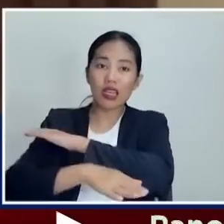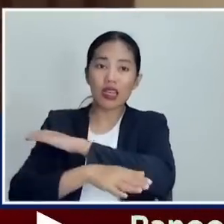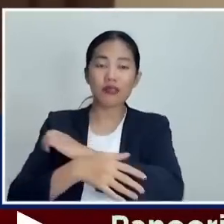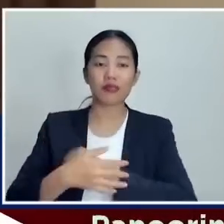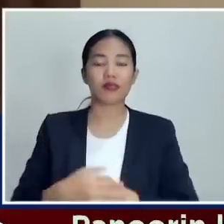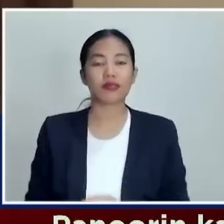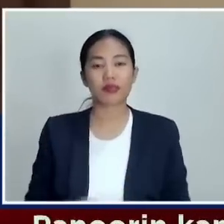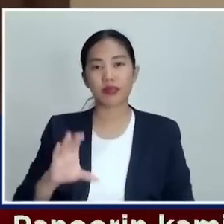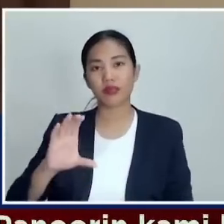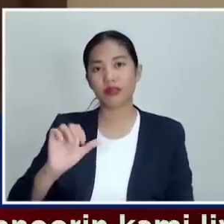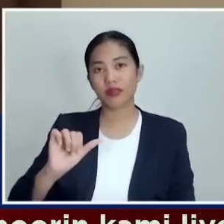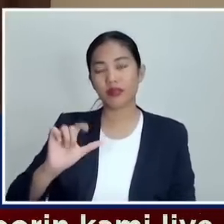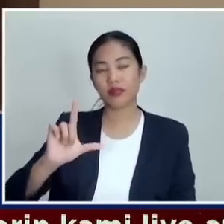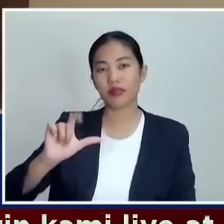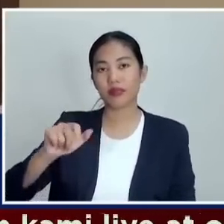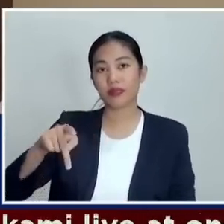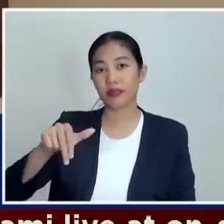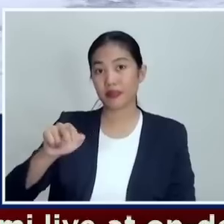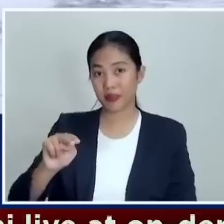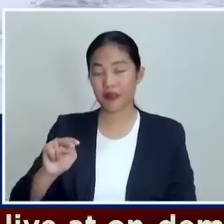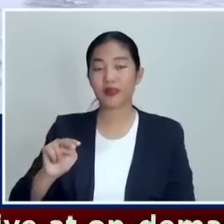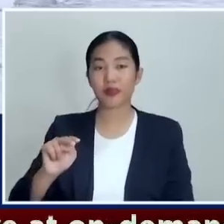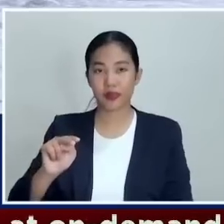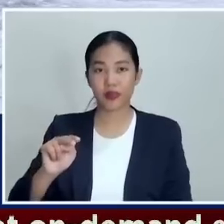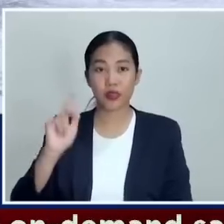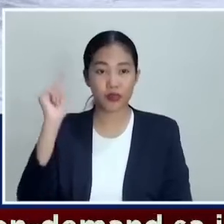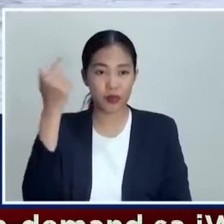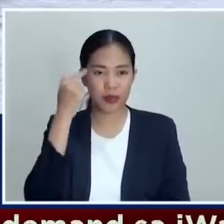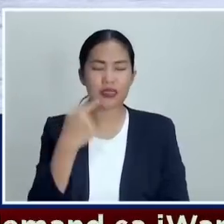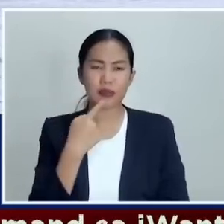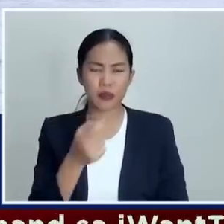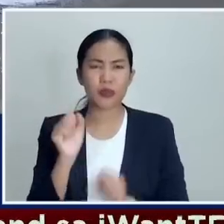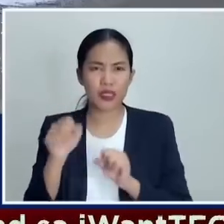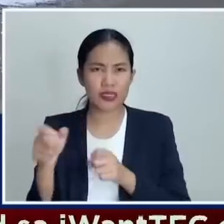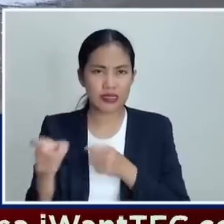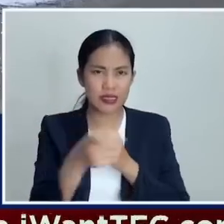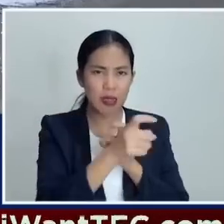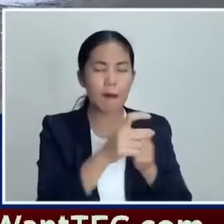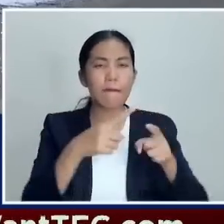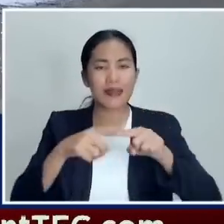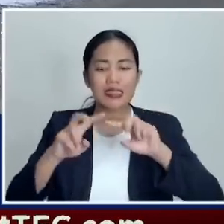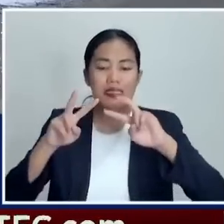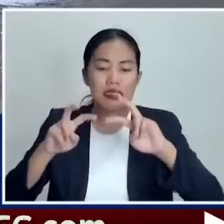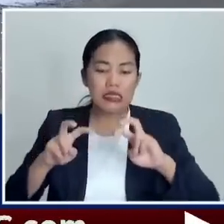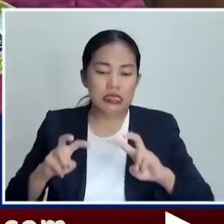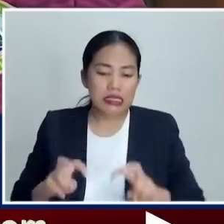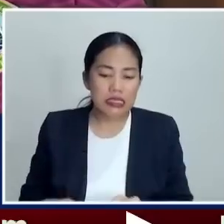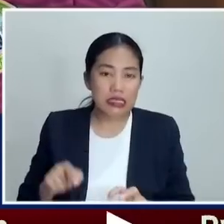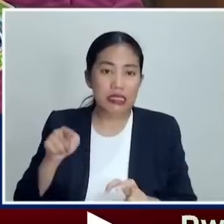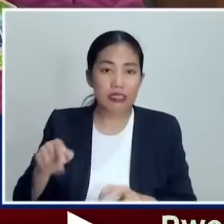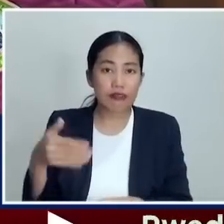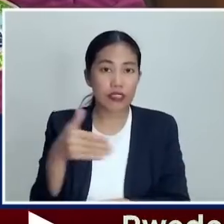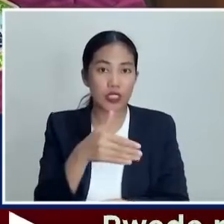City LGU na pwede pang mangisda pero susuriin ang mga huling isda bago ibenta. Ang advice ng